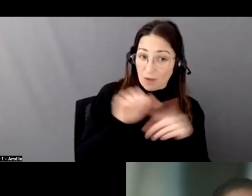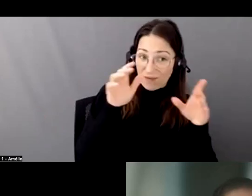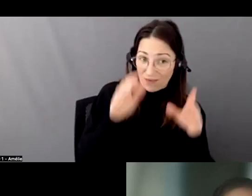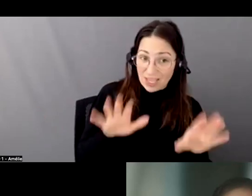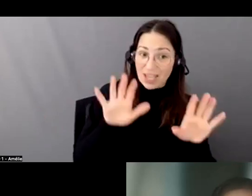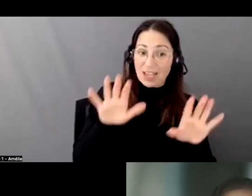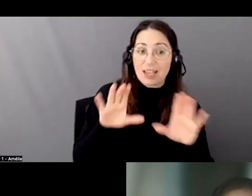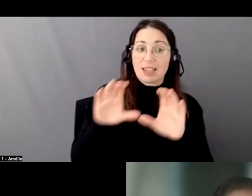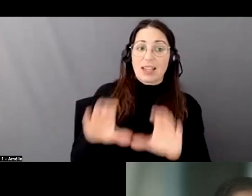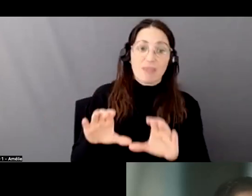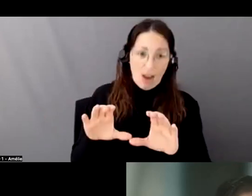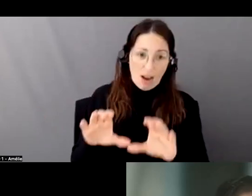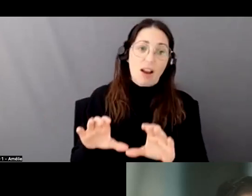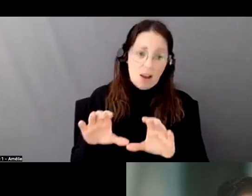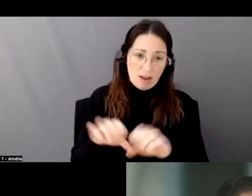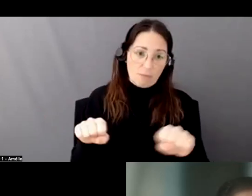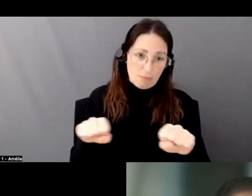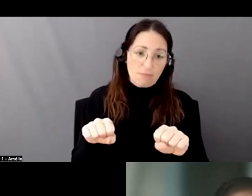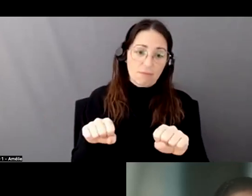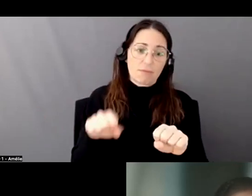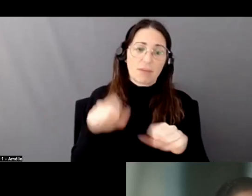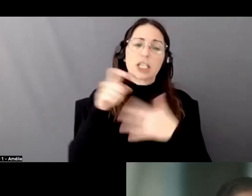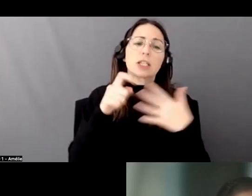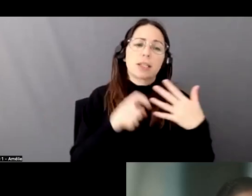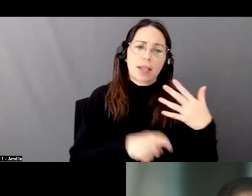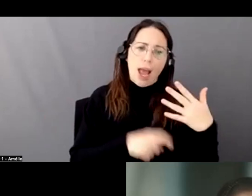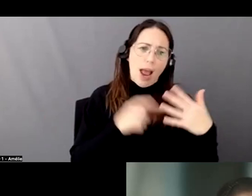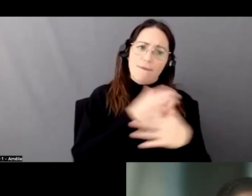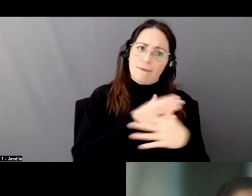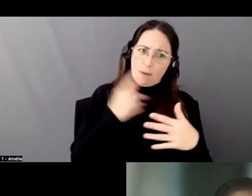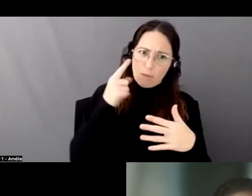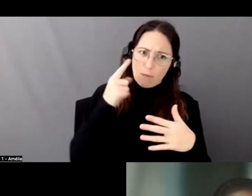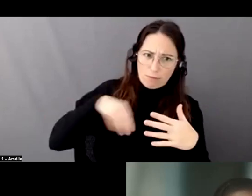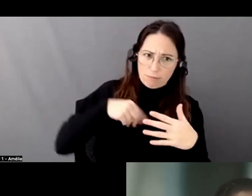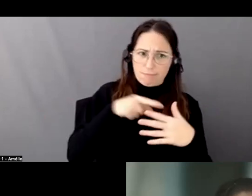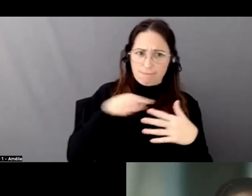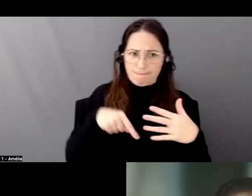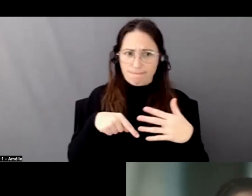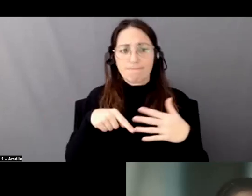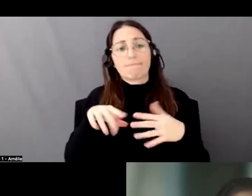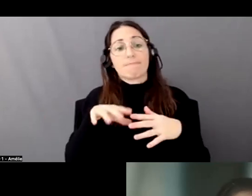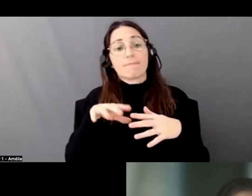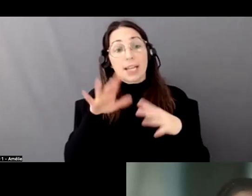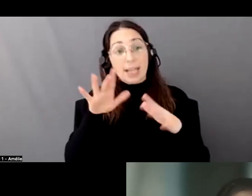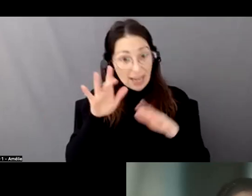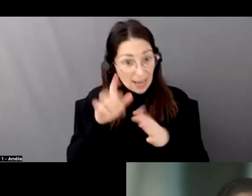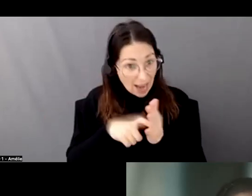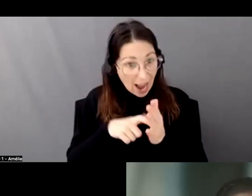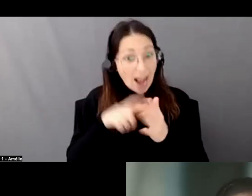donnons un certificat. Donc, il y a des critères pour être éligible, au certificat. Une fois les critères